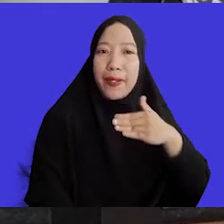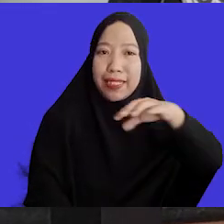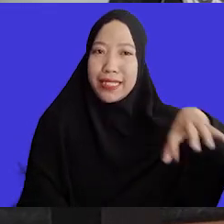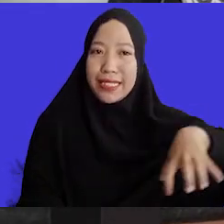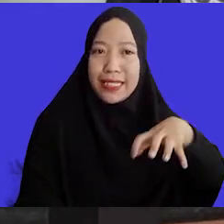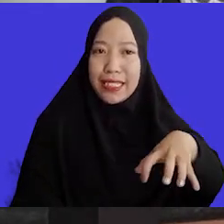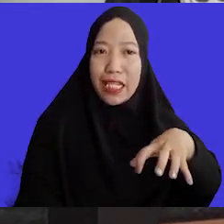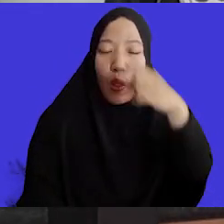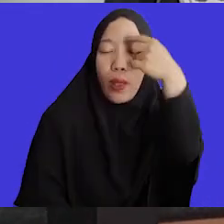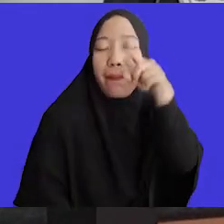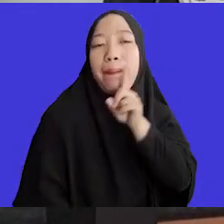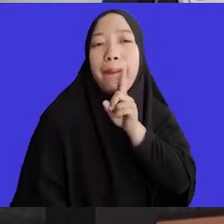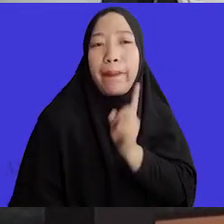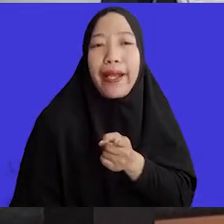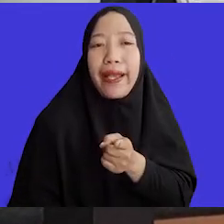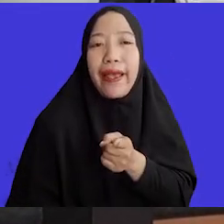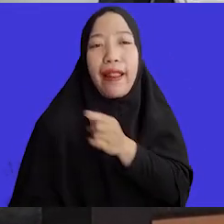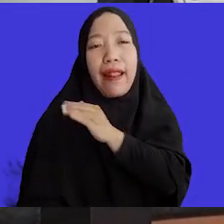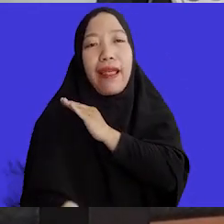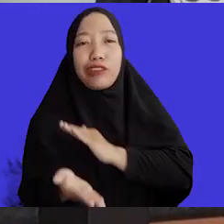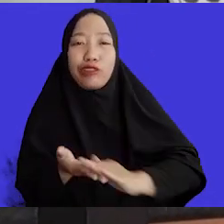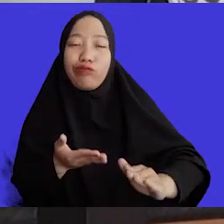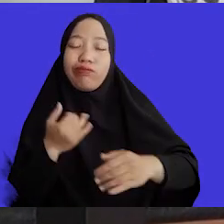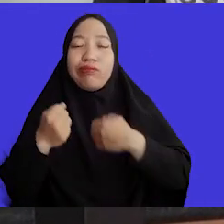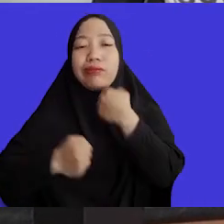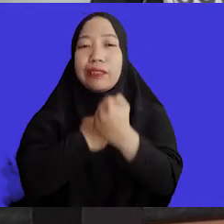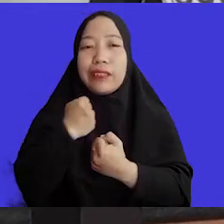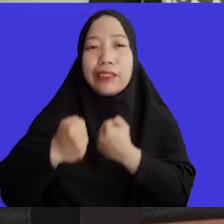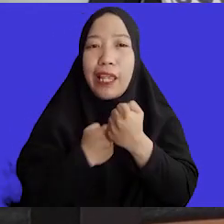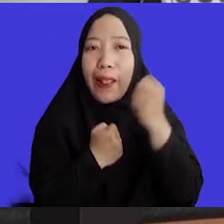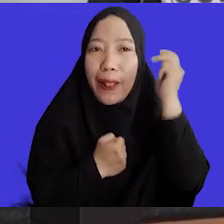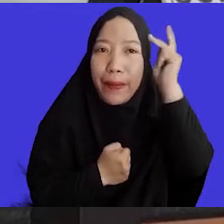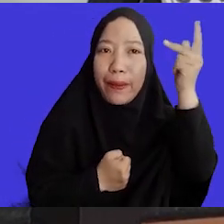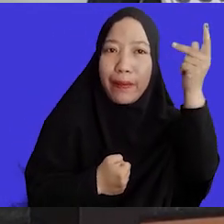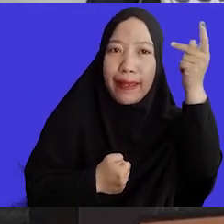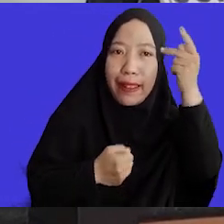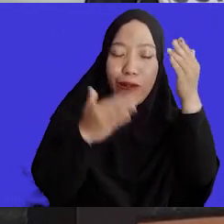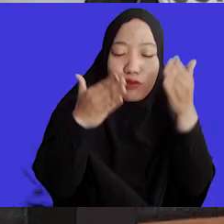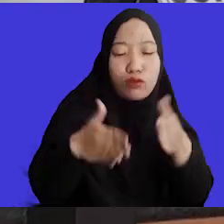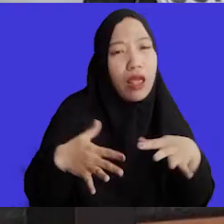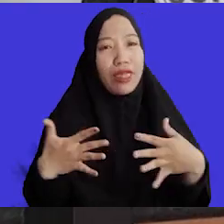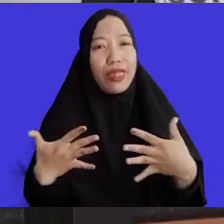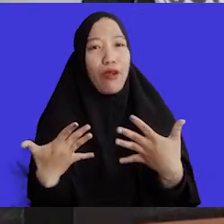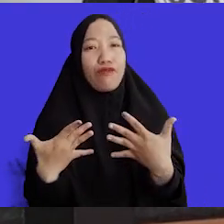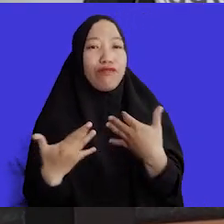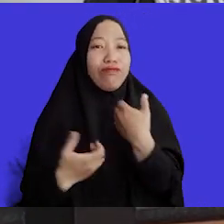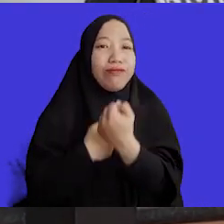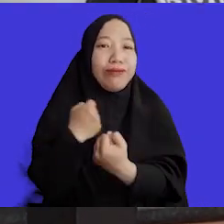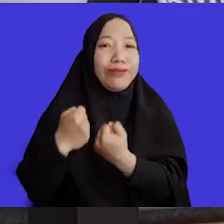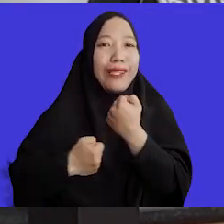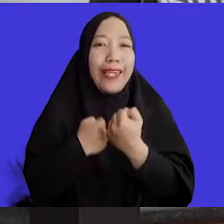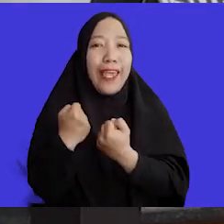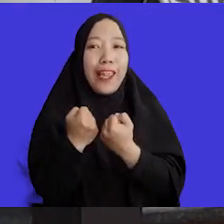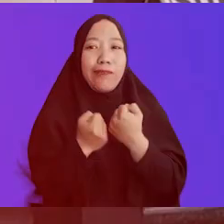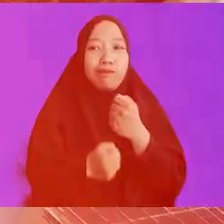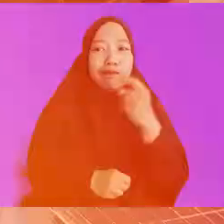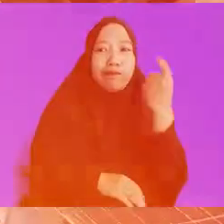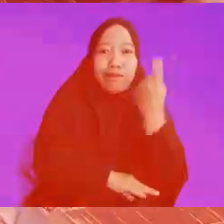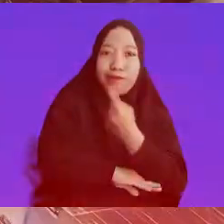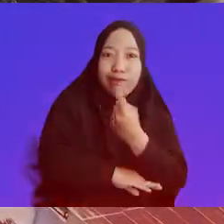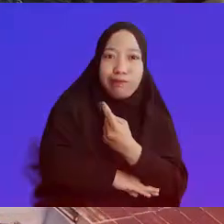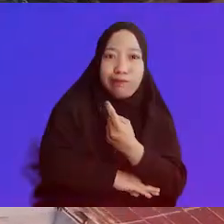tetap dipakai di dalam kegiatan pemerintahan ataupun dalam kegiatan pergaulan